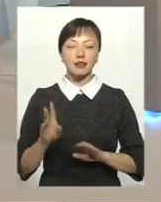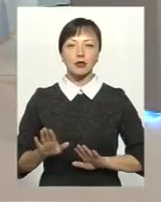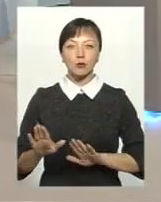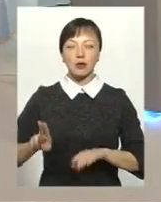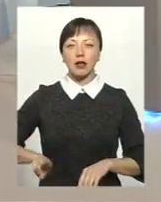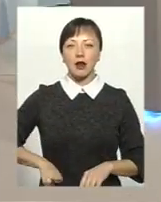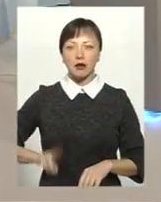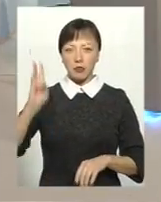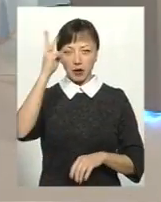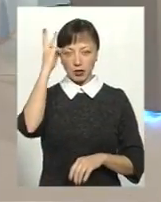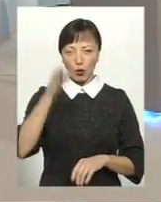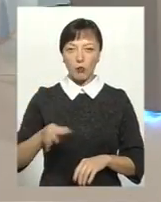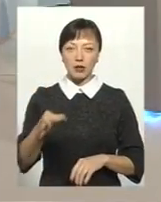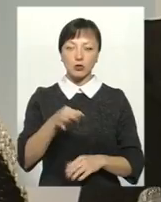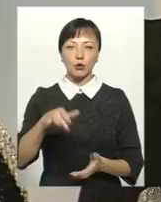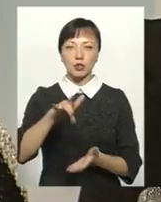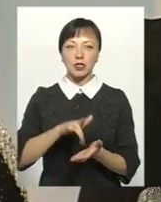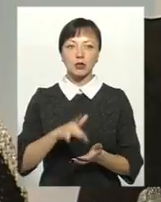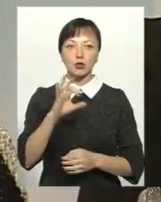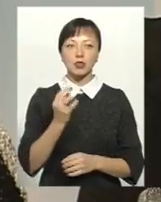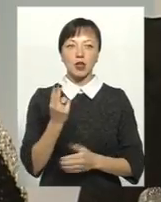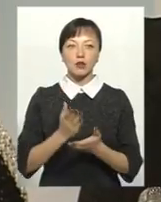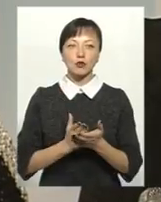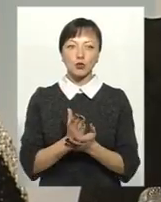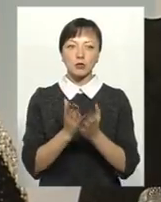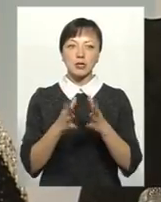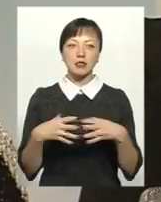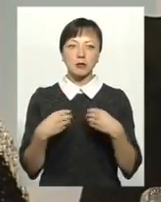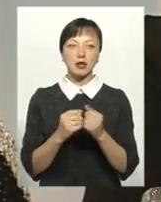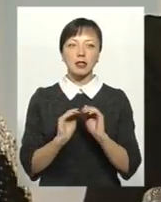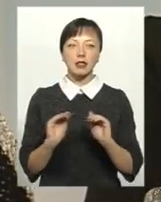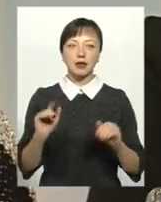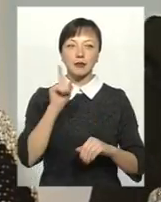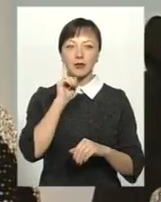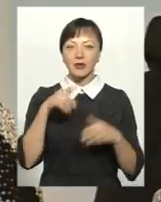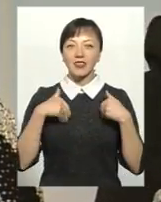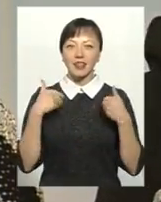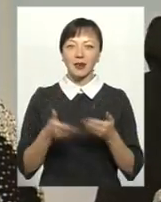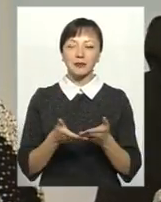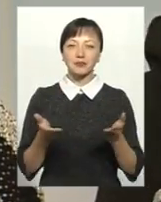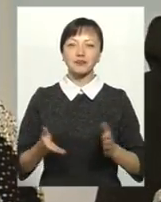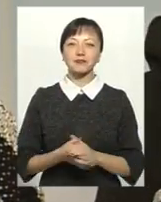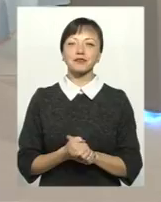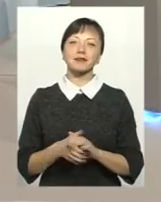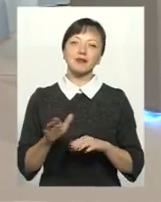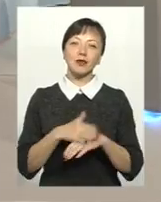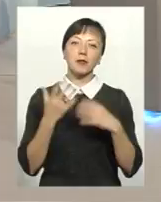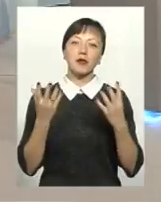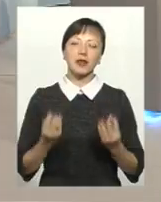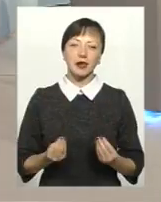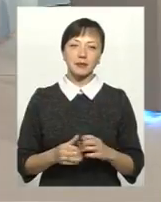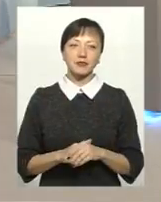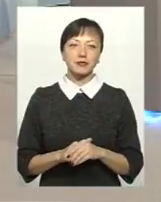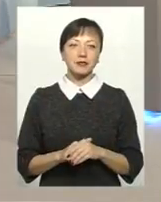заступник директора Хмельницького обласного центру соціальних служб для сім'ї, дітей та молоді. Вітаю. Доброго дня, вітаю вас. Добрий